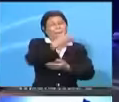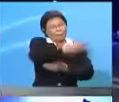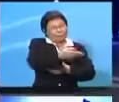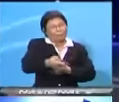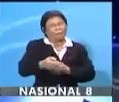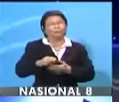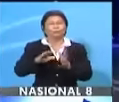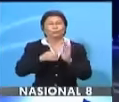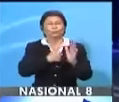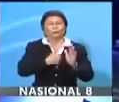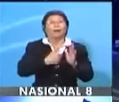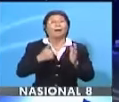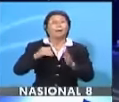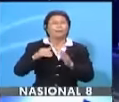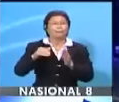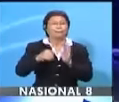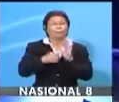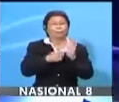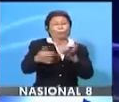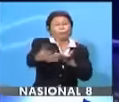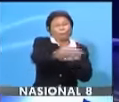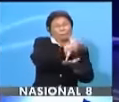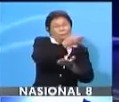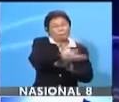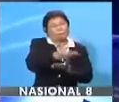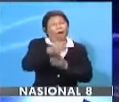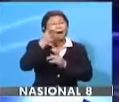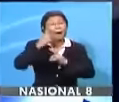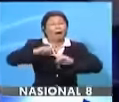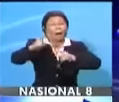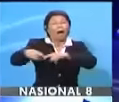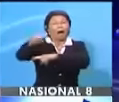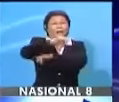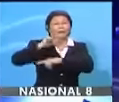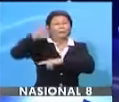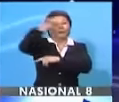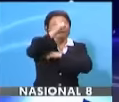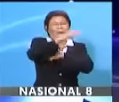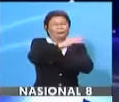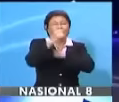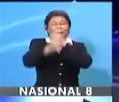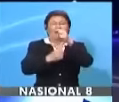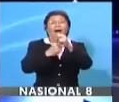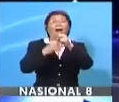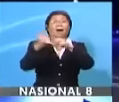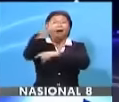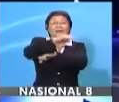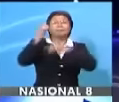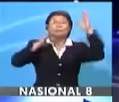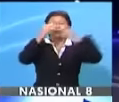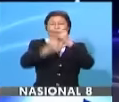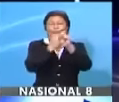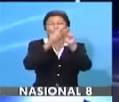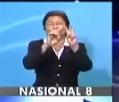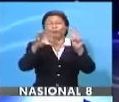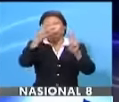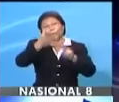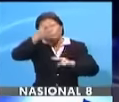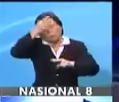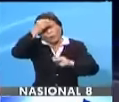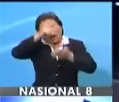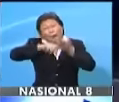barangan cenderahati sambutan Hari Kebangsaan dan Hari Malaysia 2015. Dan untuk mendapat update